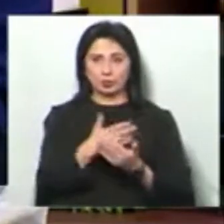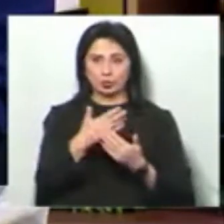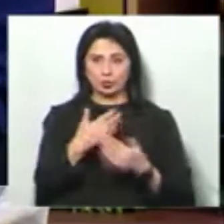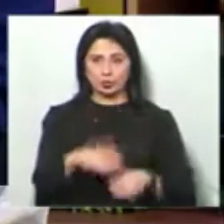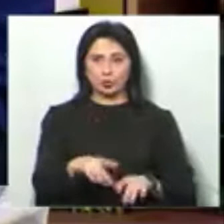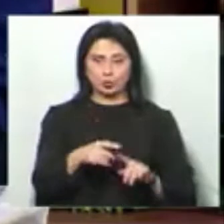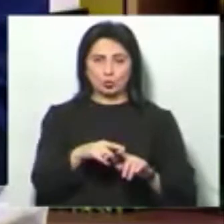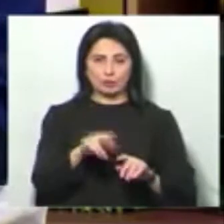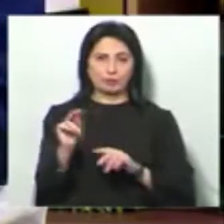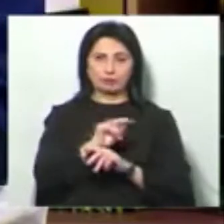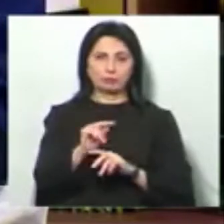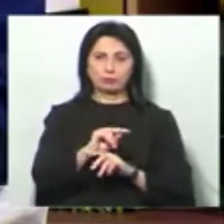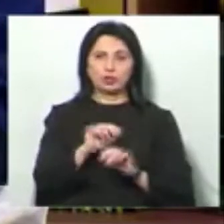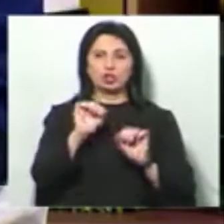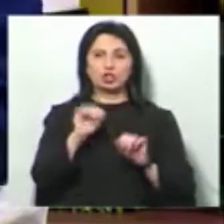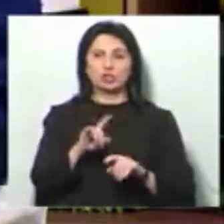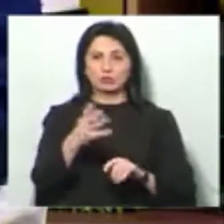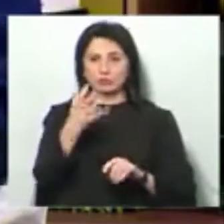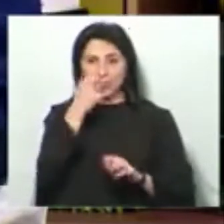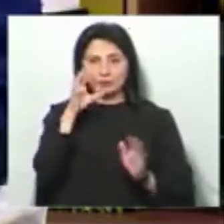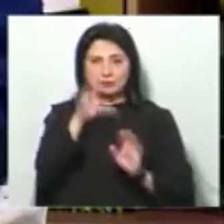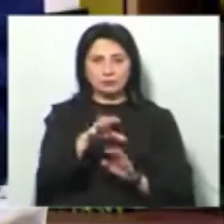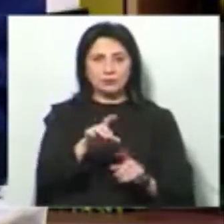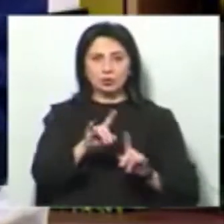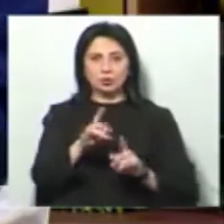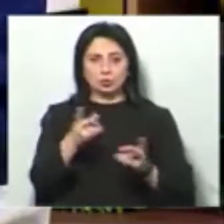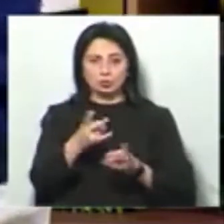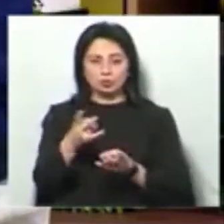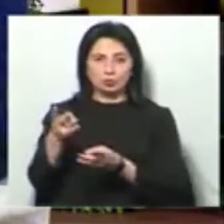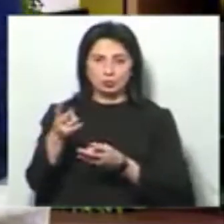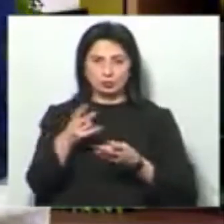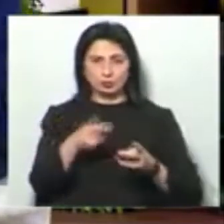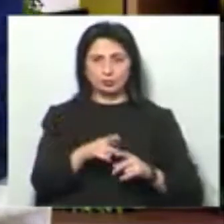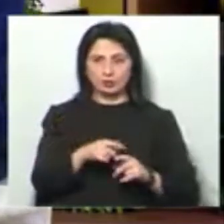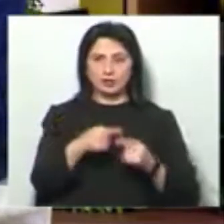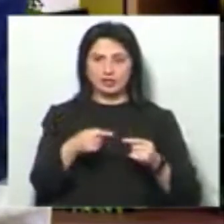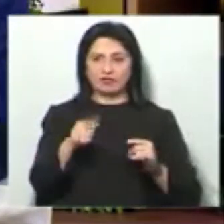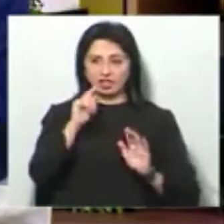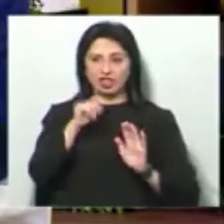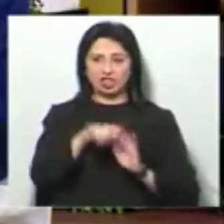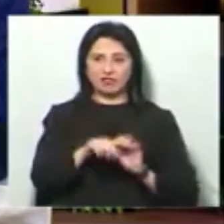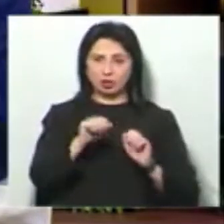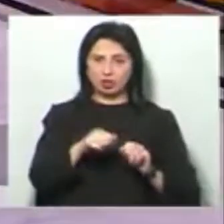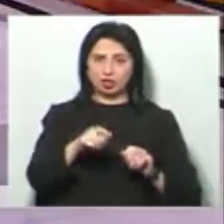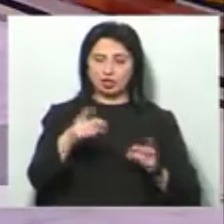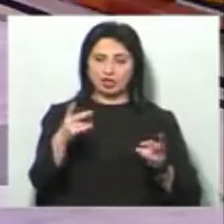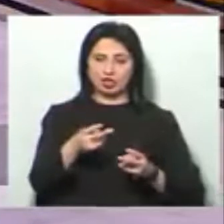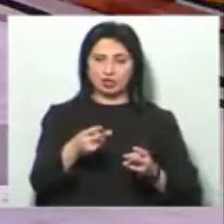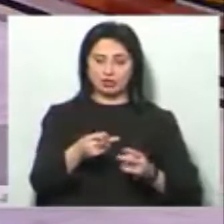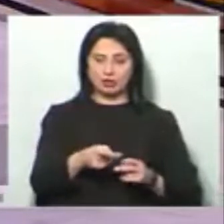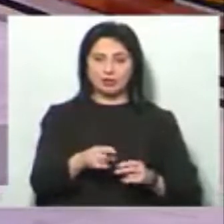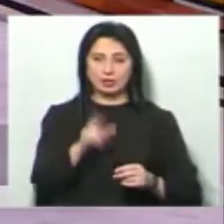ჰოსპიტალში. საკმაოდ შესაძლებელია ეს იყოს მძიმე განვითარების და სხვადასხვა ჩარევა შეიძლება დაჭირდეს